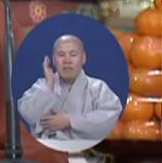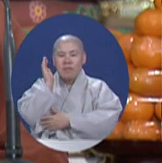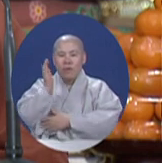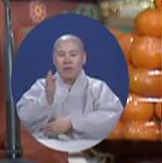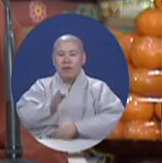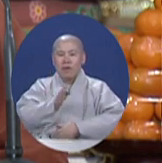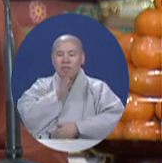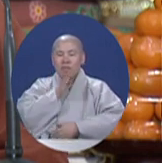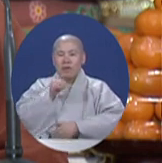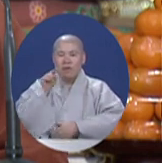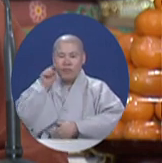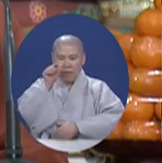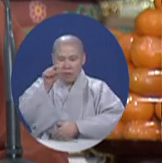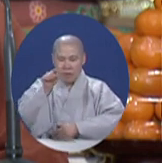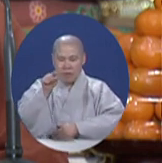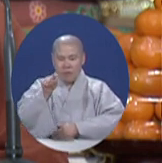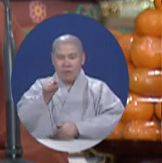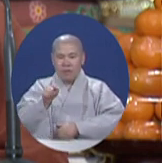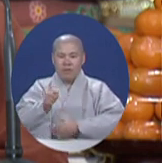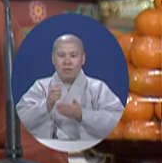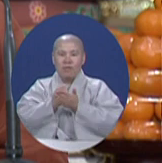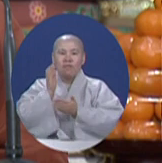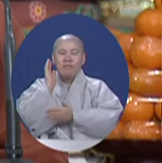직지 바로 가리키는 법문이다. 이게.